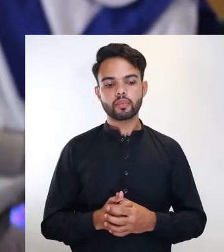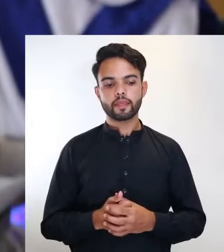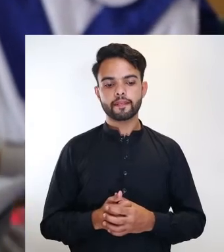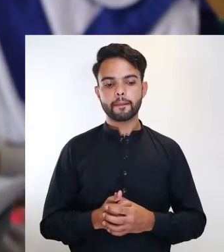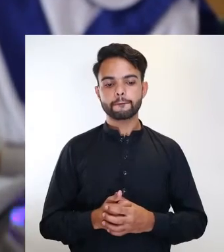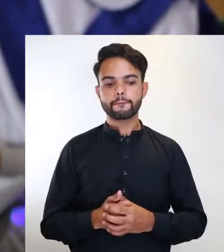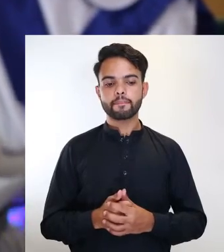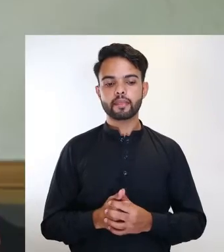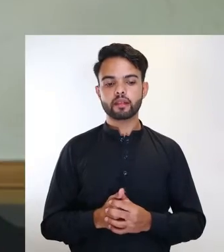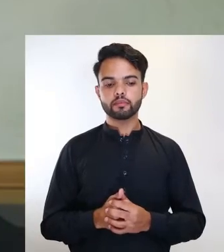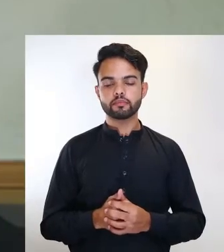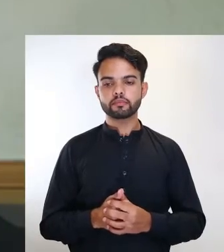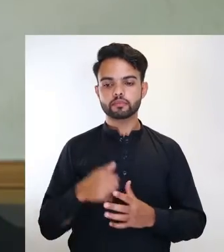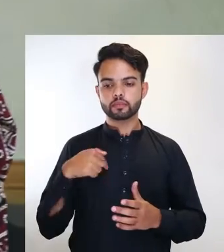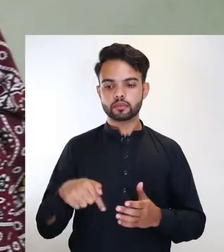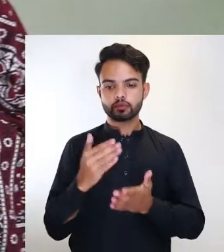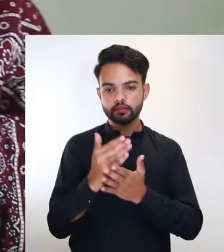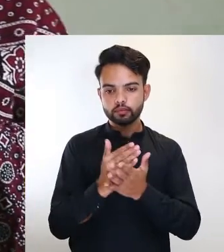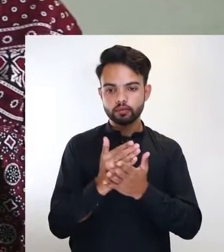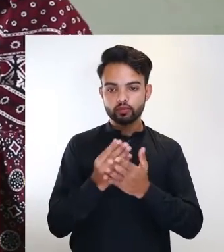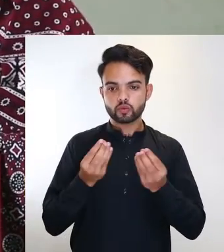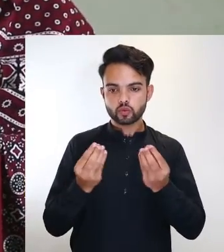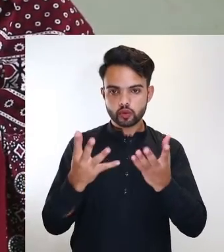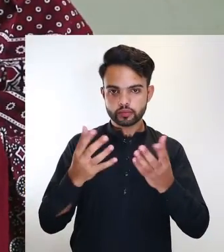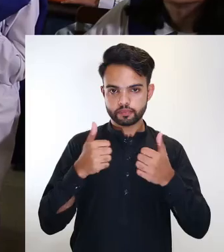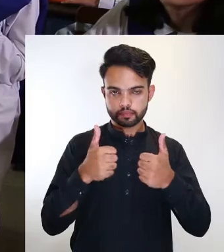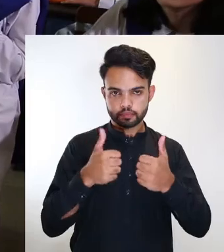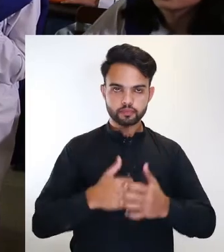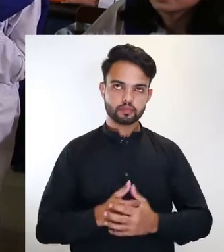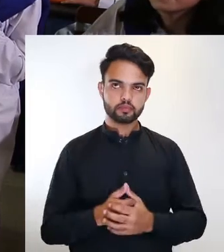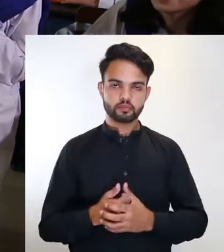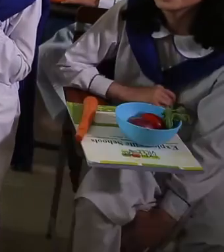यस मैम। अब एक्टिविटी स्टार्ट करते हैं। ओके, ठीक है,